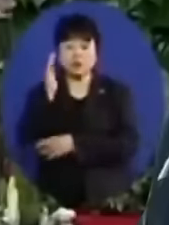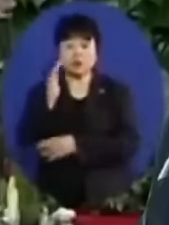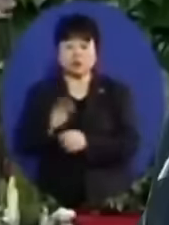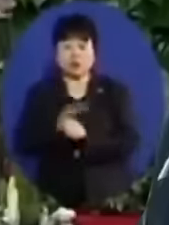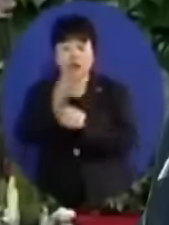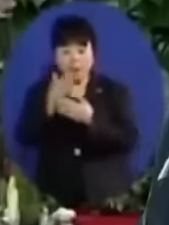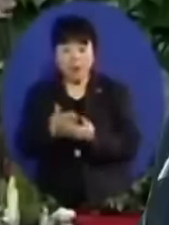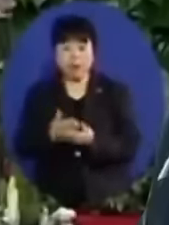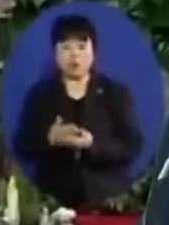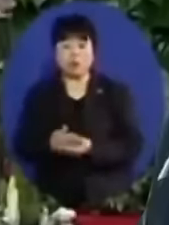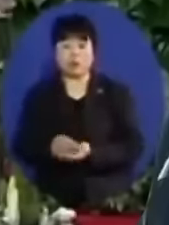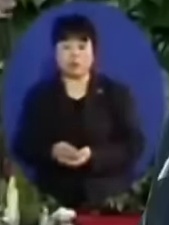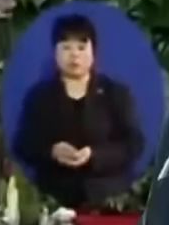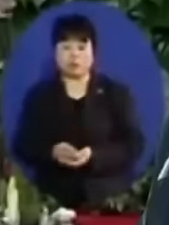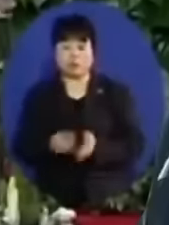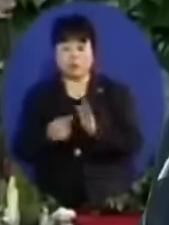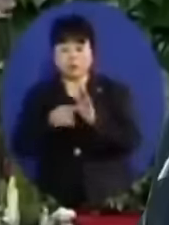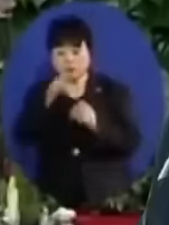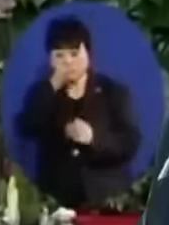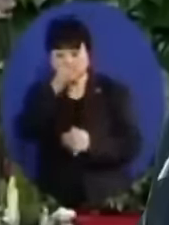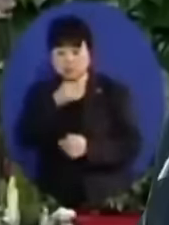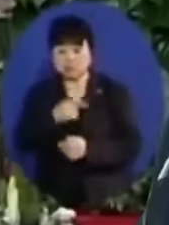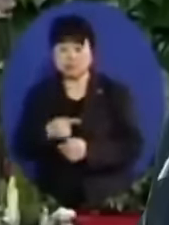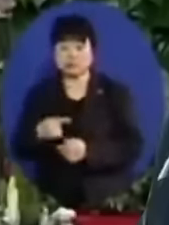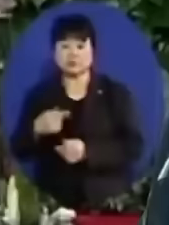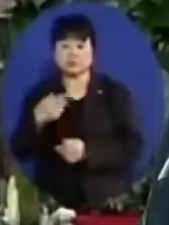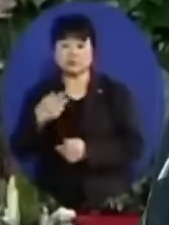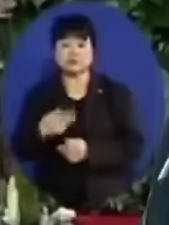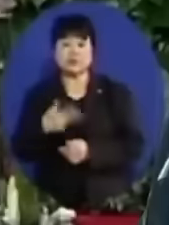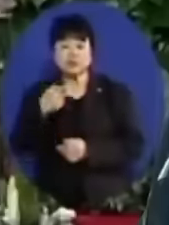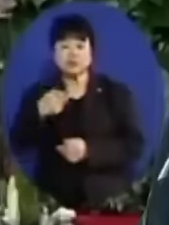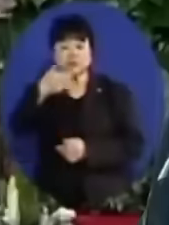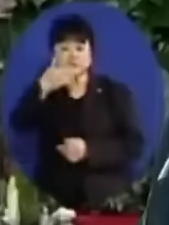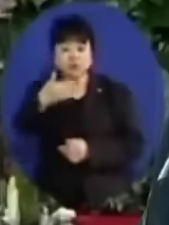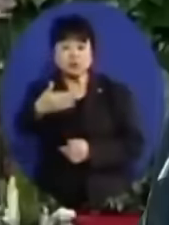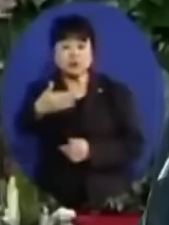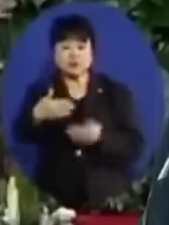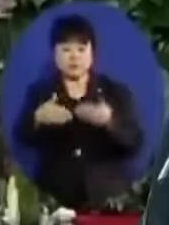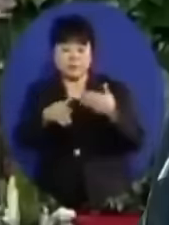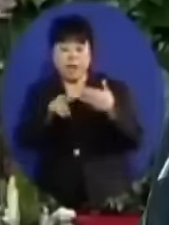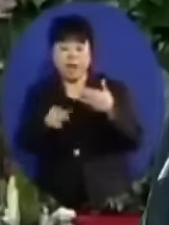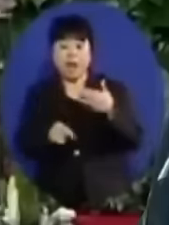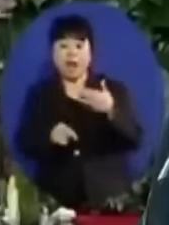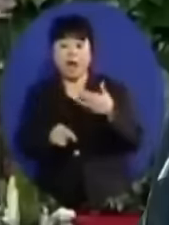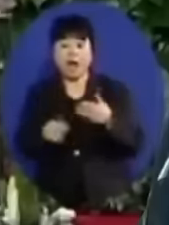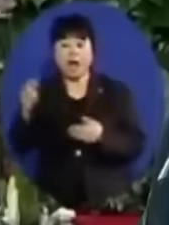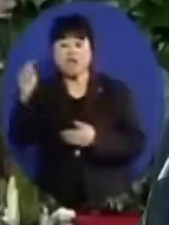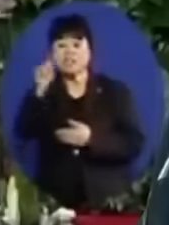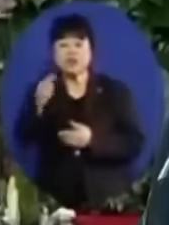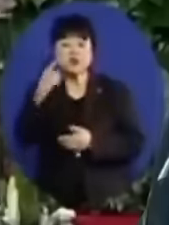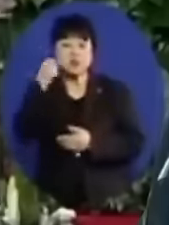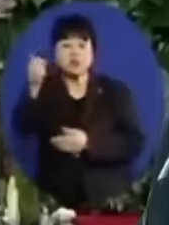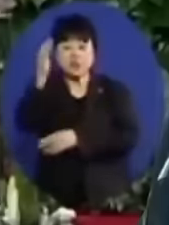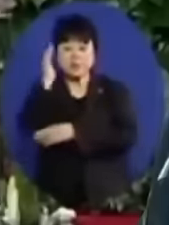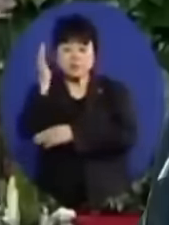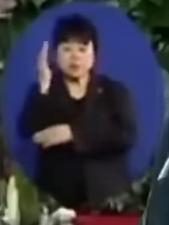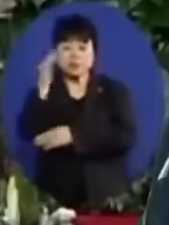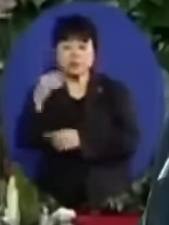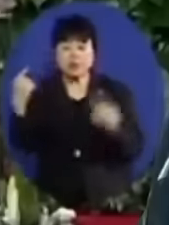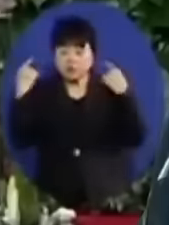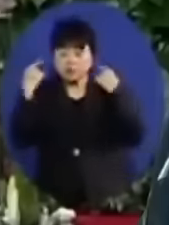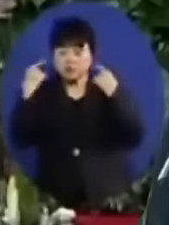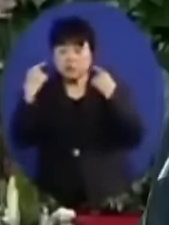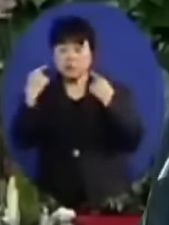있는 것입니다. 1879년 8월 어느 주일에 스펄전 목사님의 설교를 듣기 위하여 많은